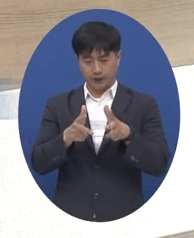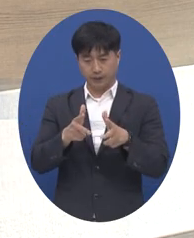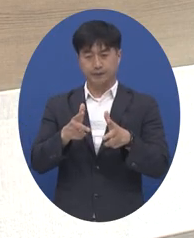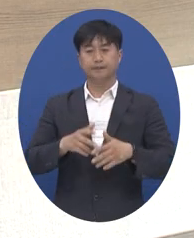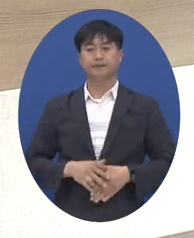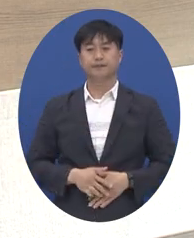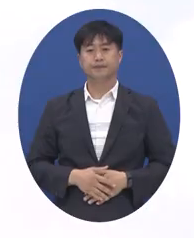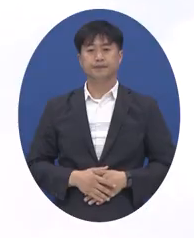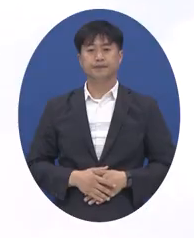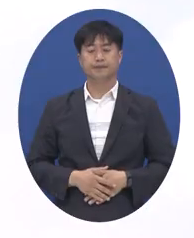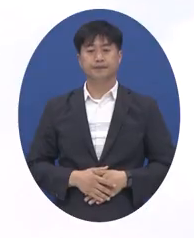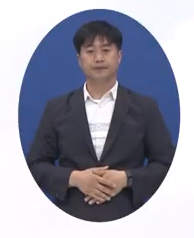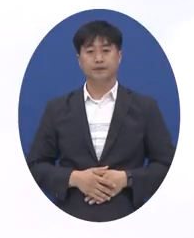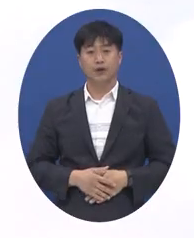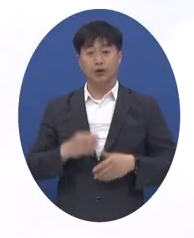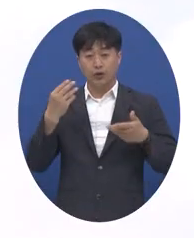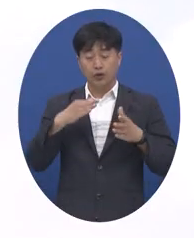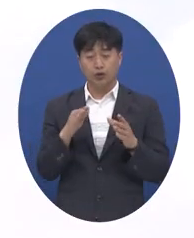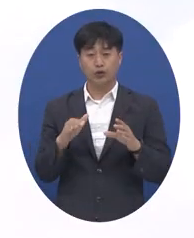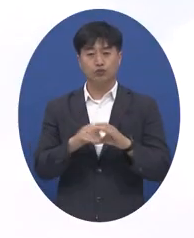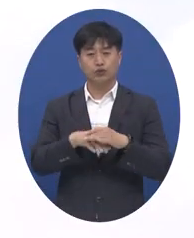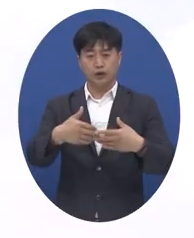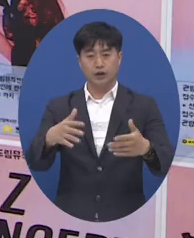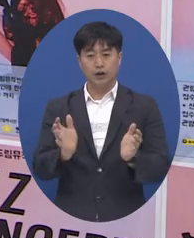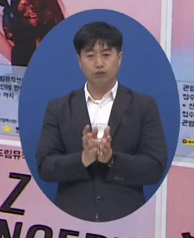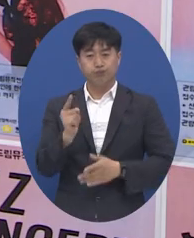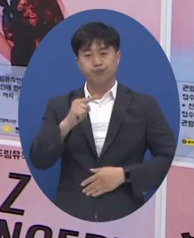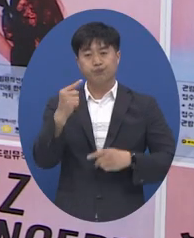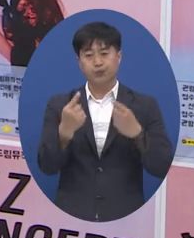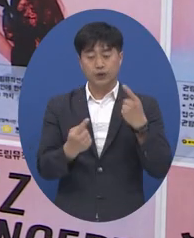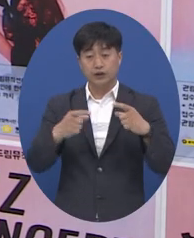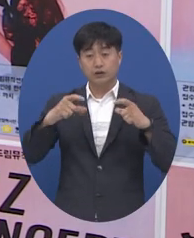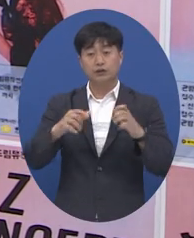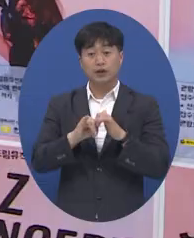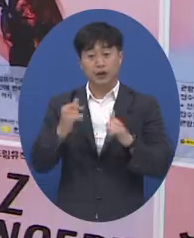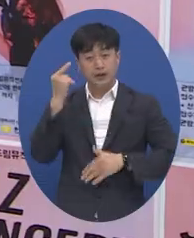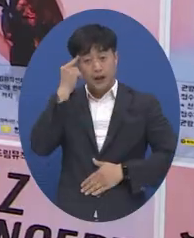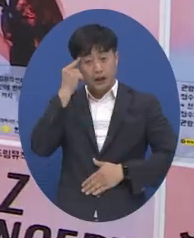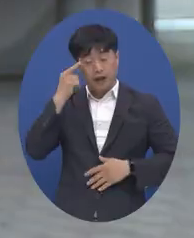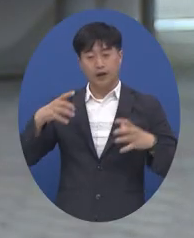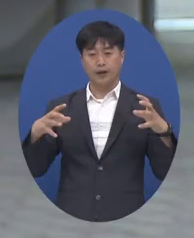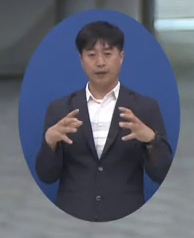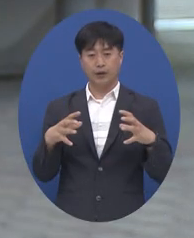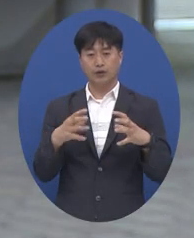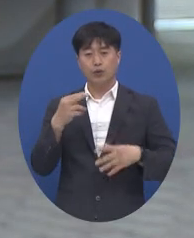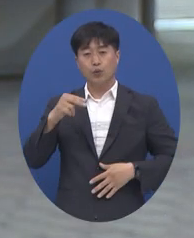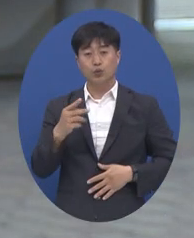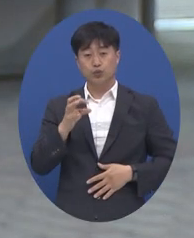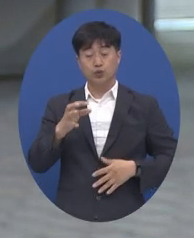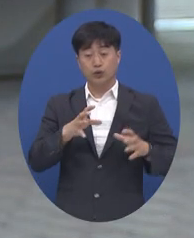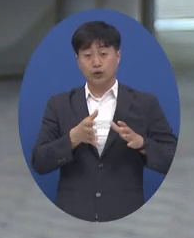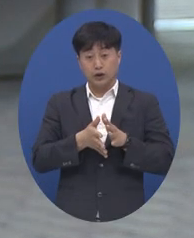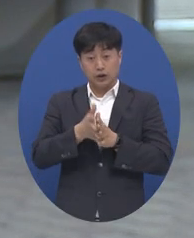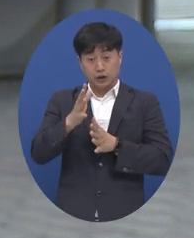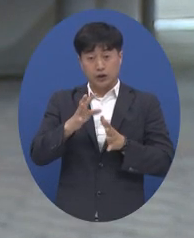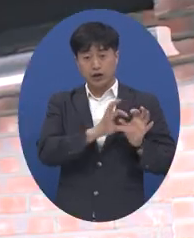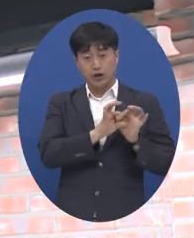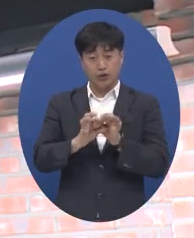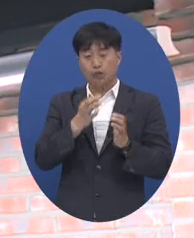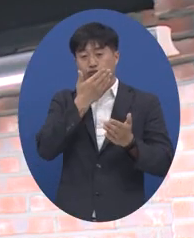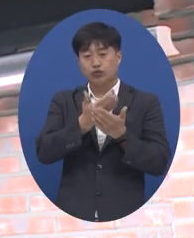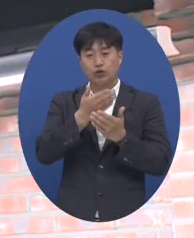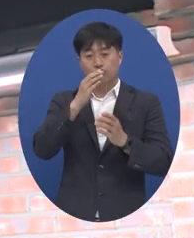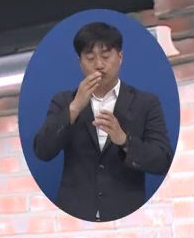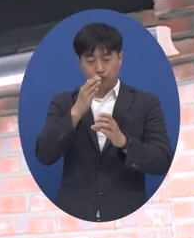사업입니다 경기문화재단 은 무엇보다 지역주민의 의견을 수렴해 동두천 을 지속가능한 문화 거점